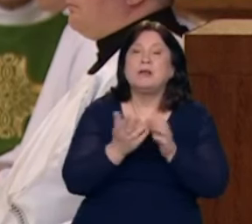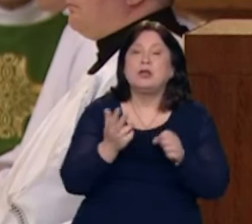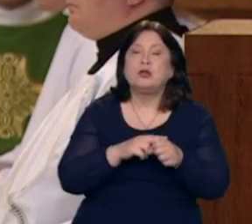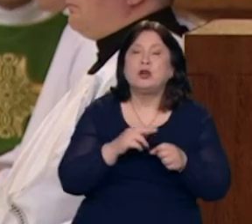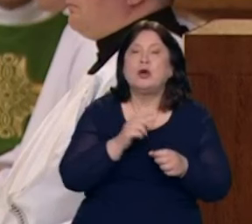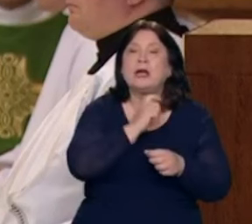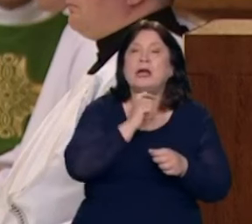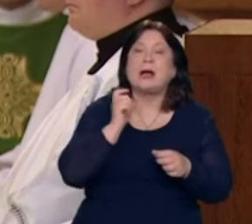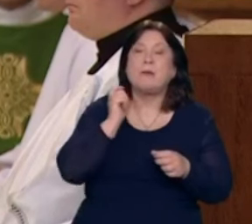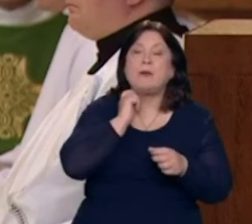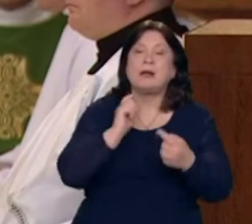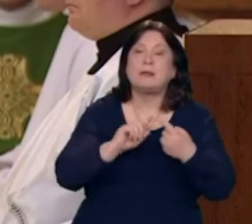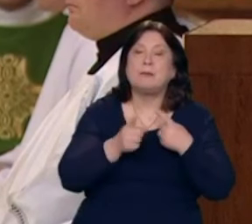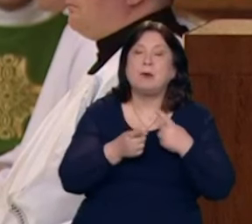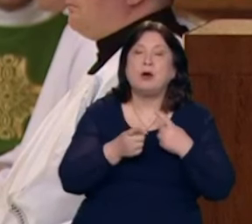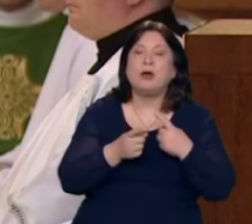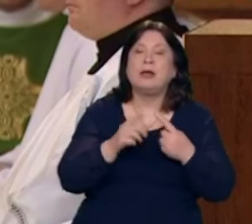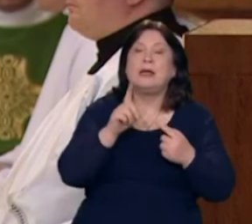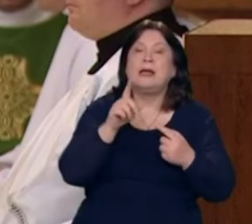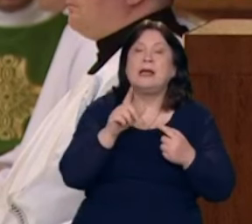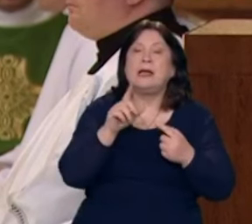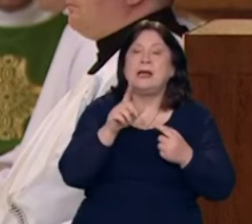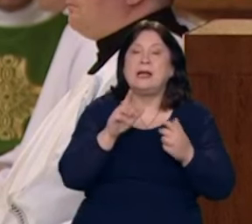odmawia Po liturgii eucharystycznej